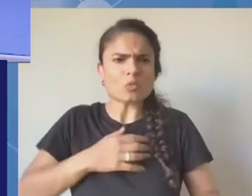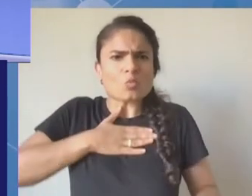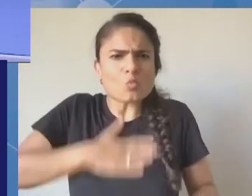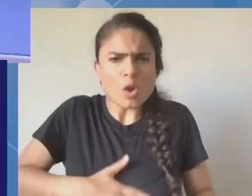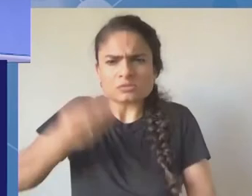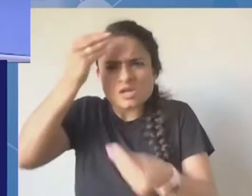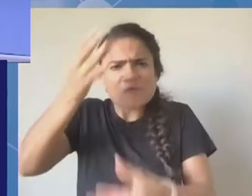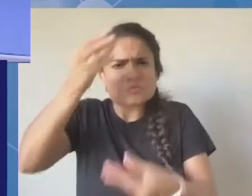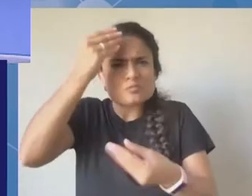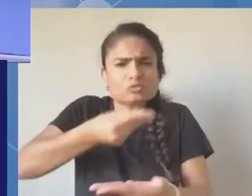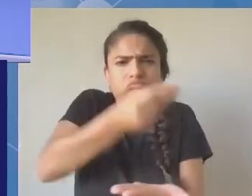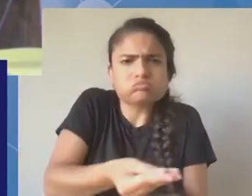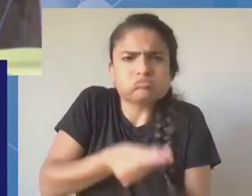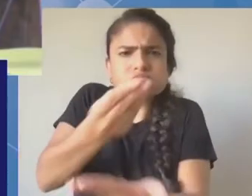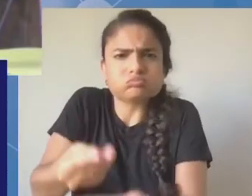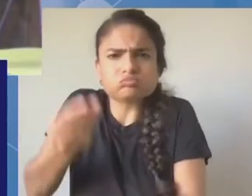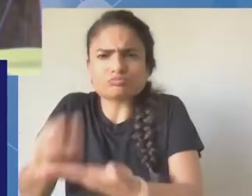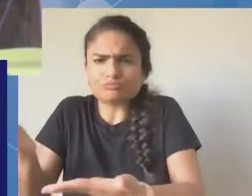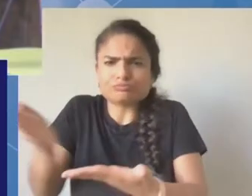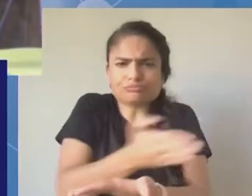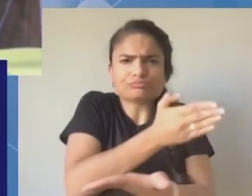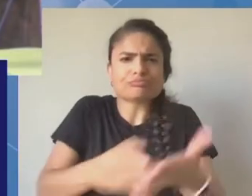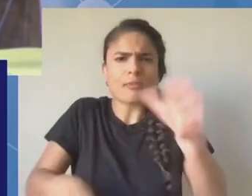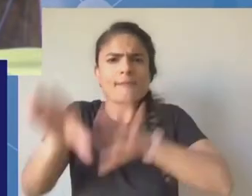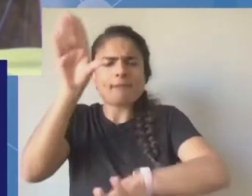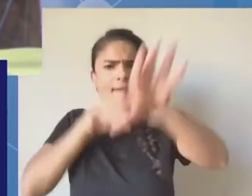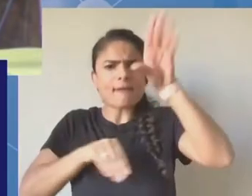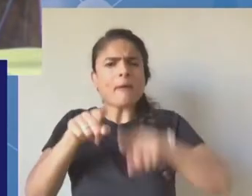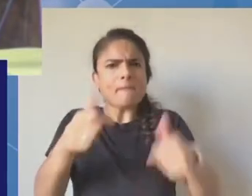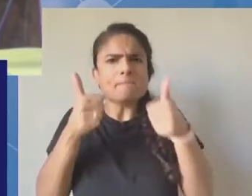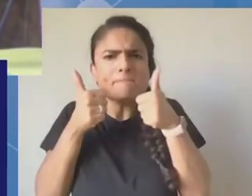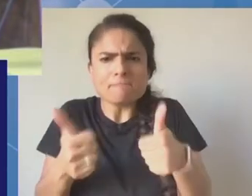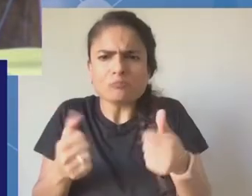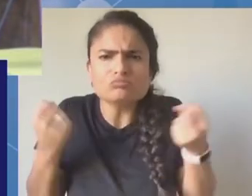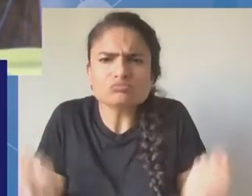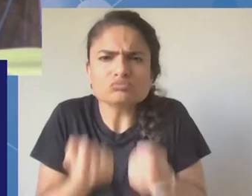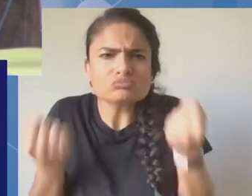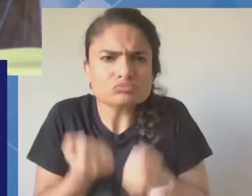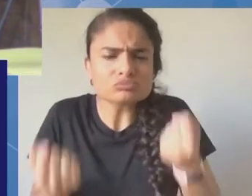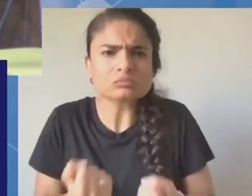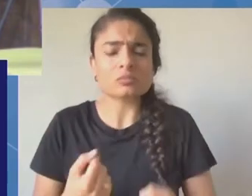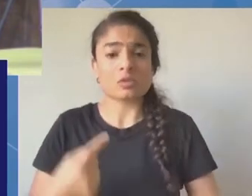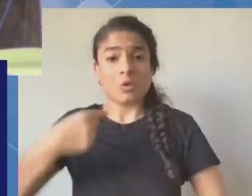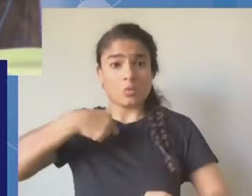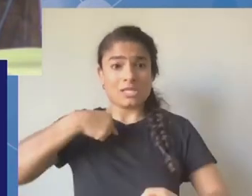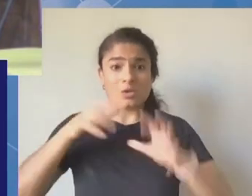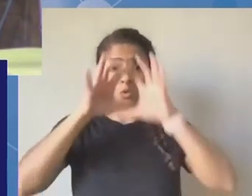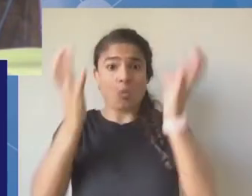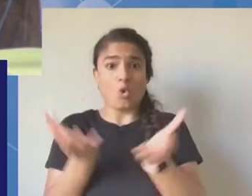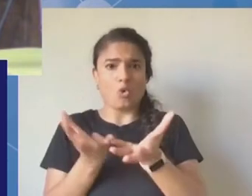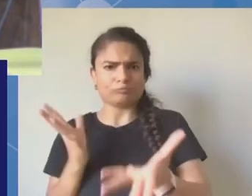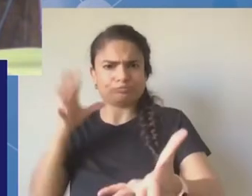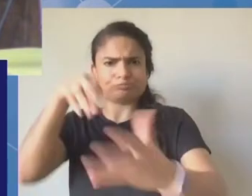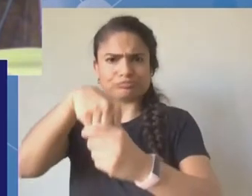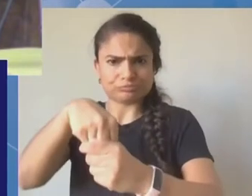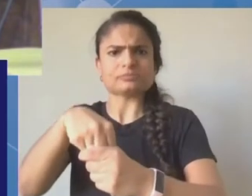会上，我们可以谈到这些像关于互联网的管理，我们可以代